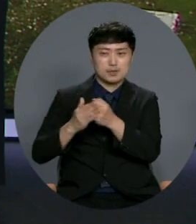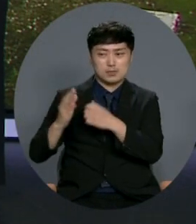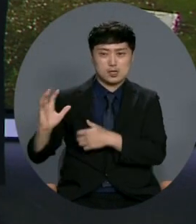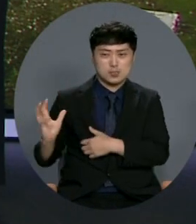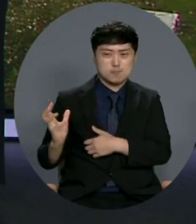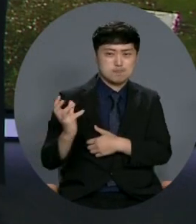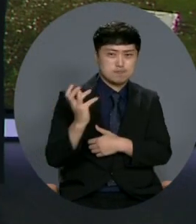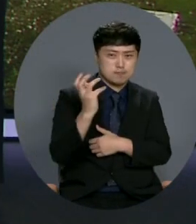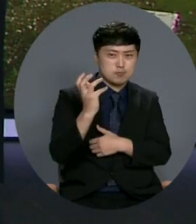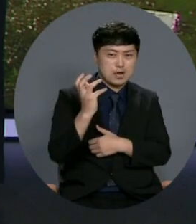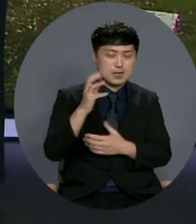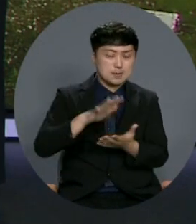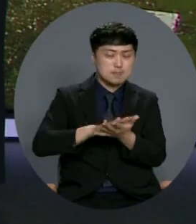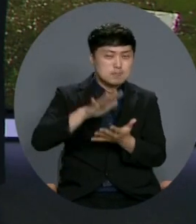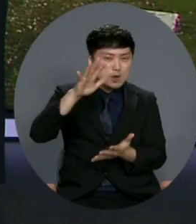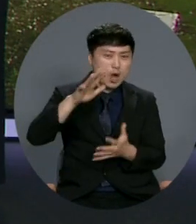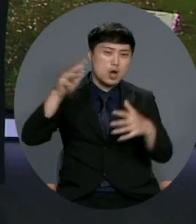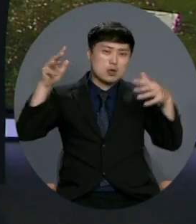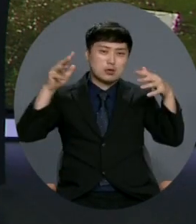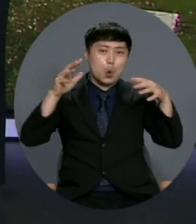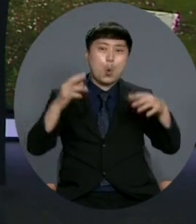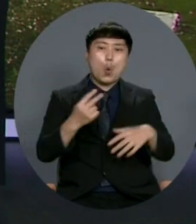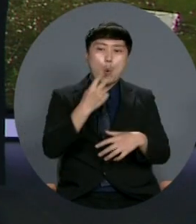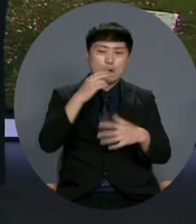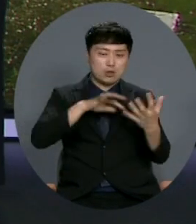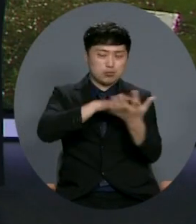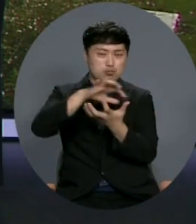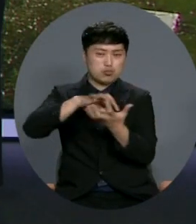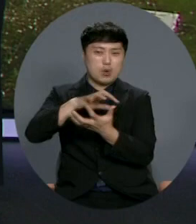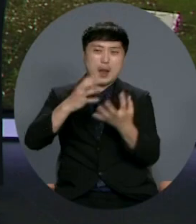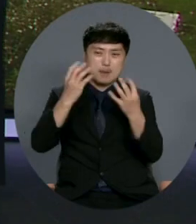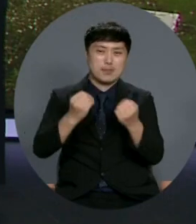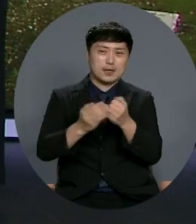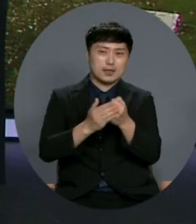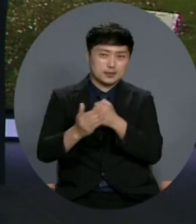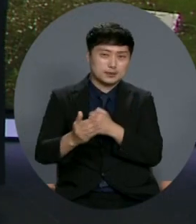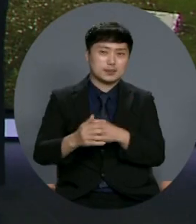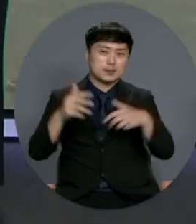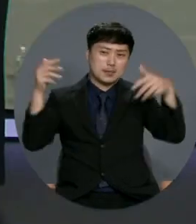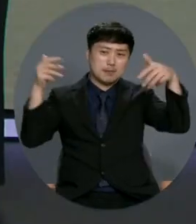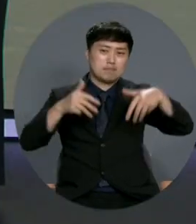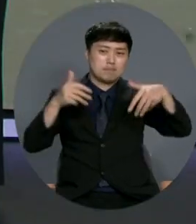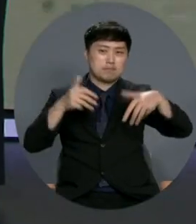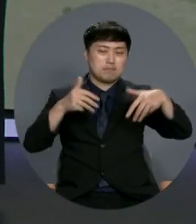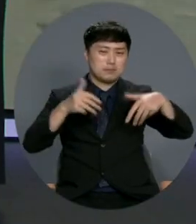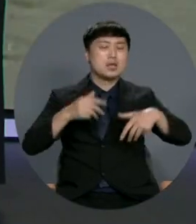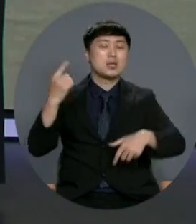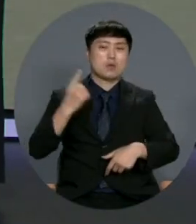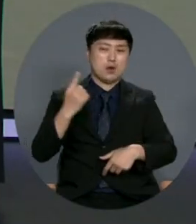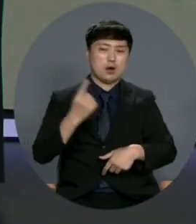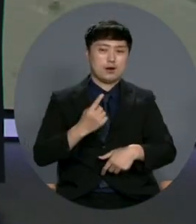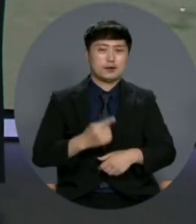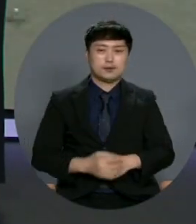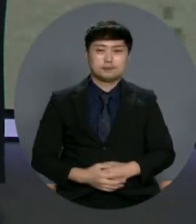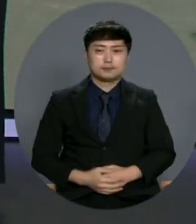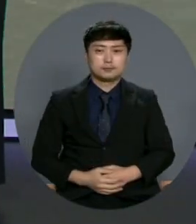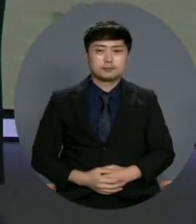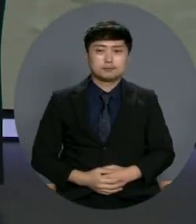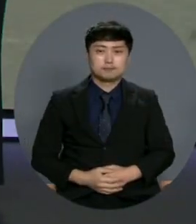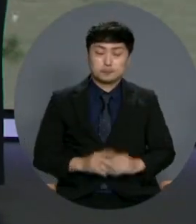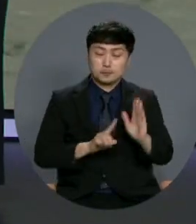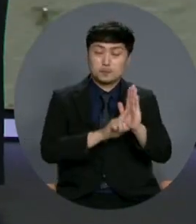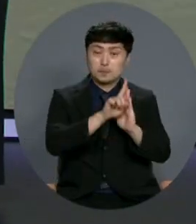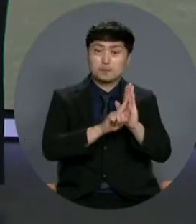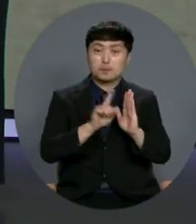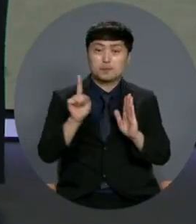북상하기에 앞서 뜨거운 수증기가 유입되면서 우리 지역에는 주말까지 길게 비가 이어질 것으로 완성됩니다 기온